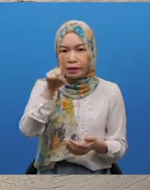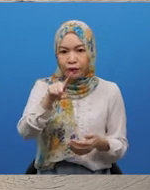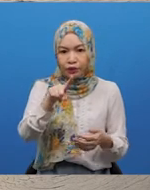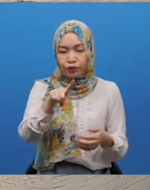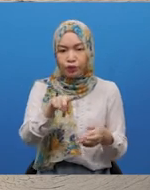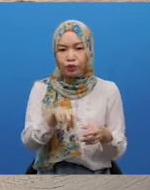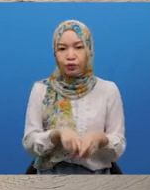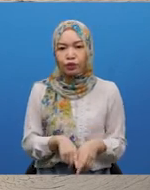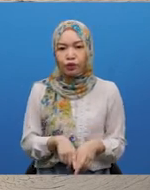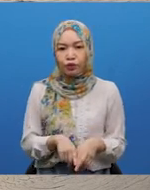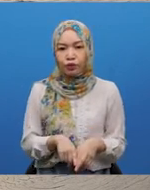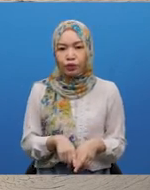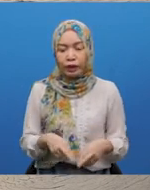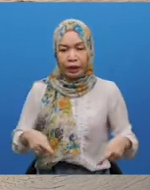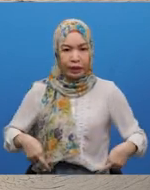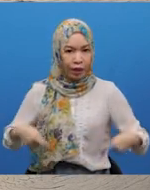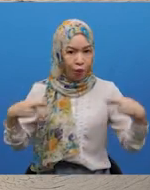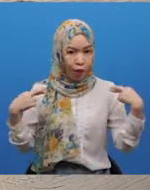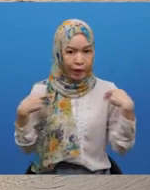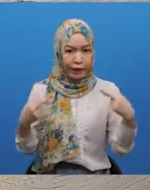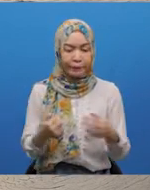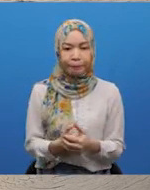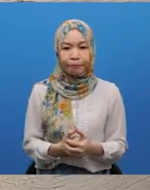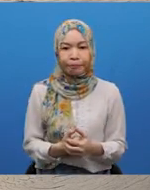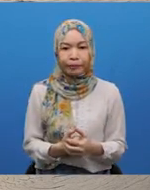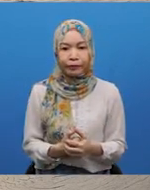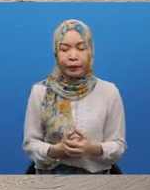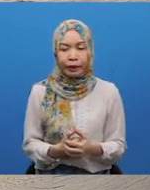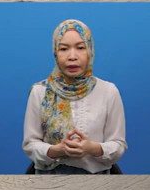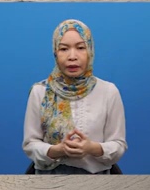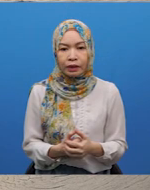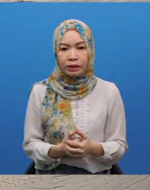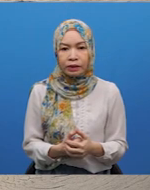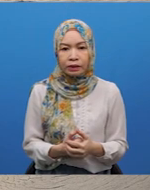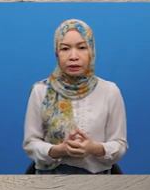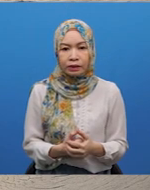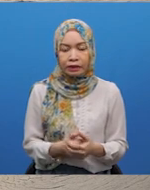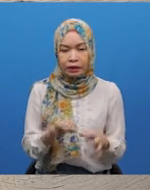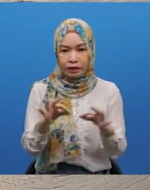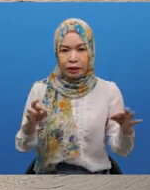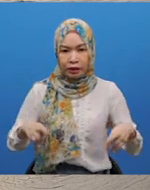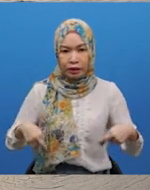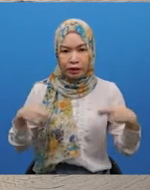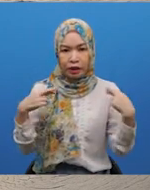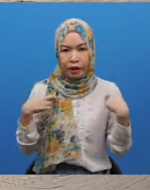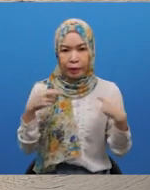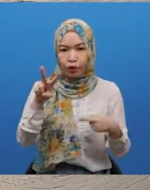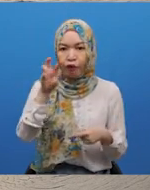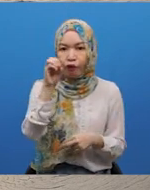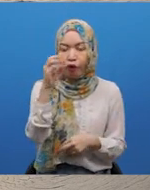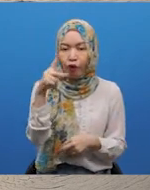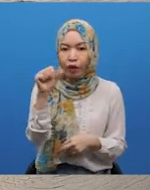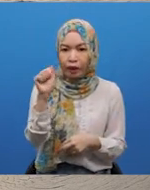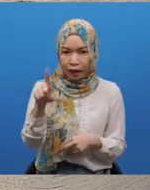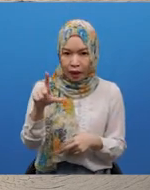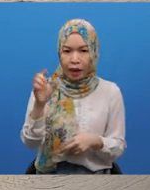riwayat. Di sini kita dapat lihat huruf A atau vokal A